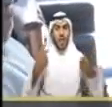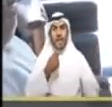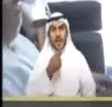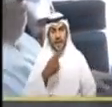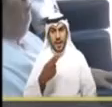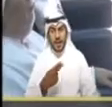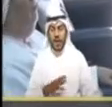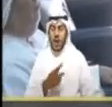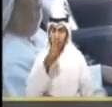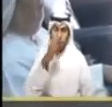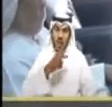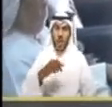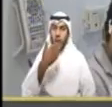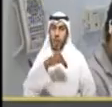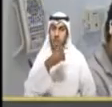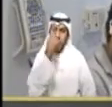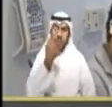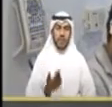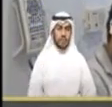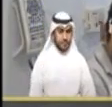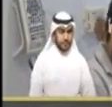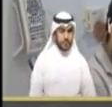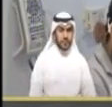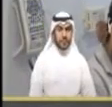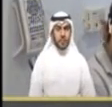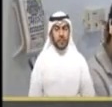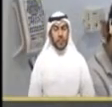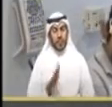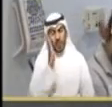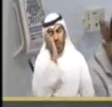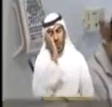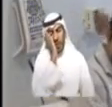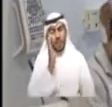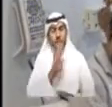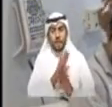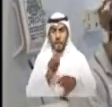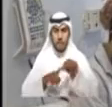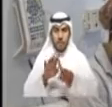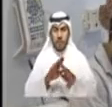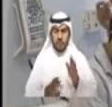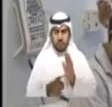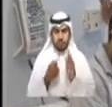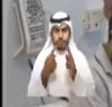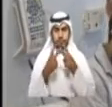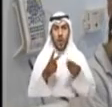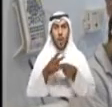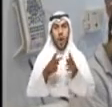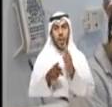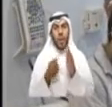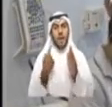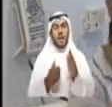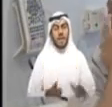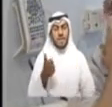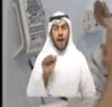أو تدخل جراحي. لا مشاكل في النوم بعد وجود هذا المختبر الذي يعتبر الأول من نوعه في البلاد